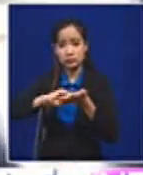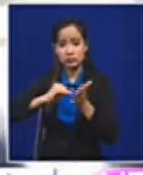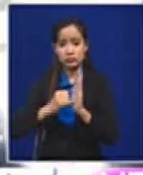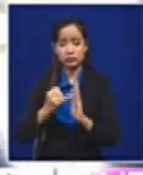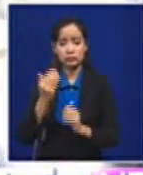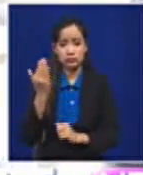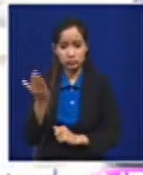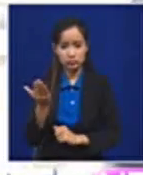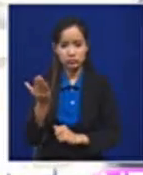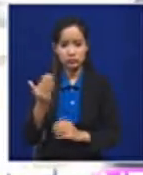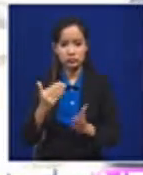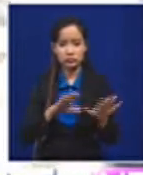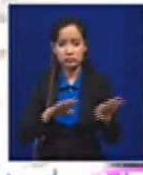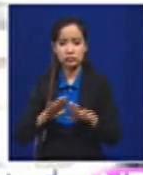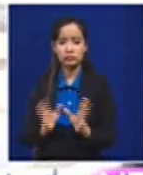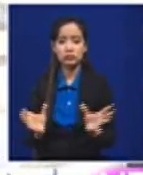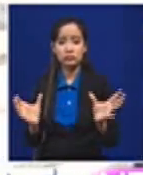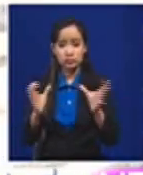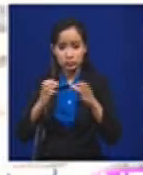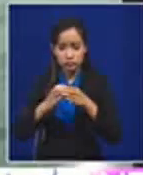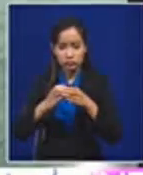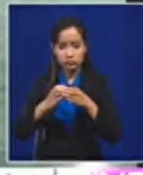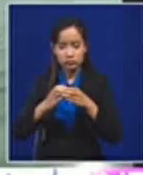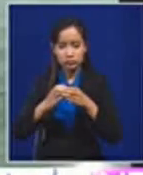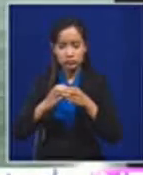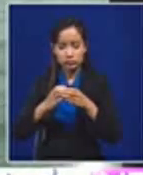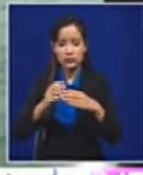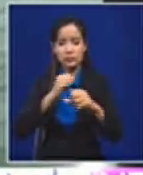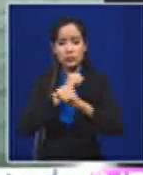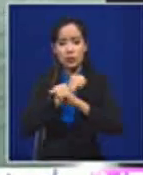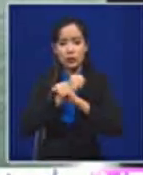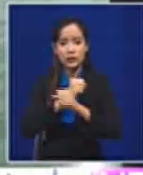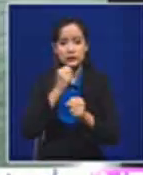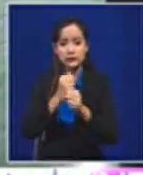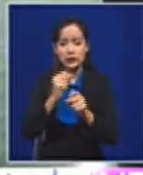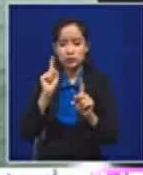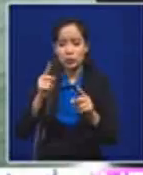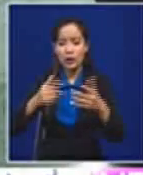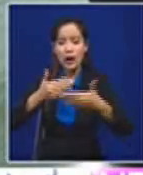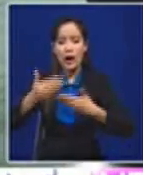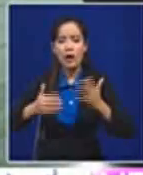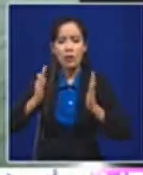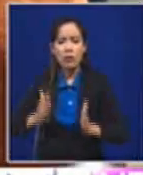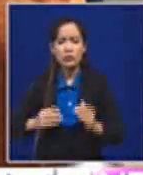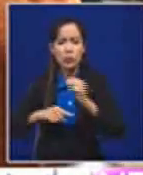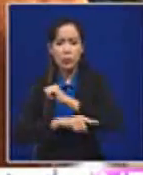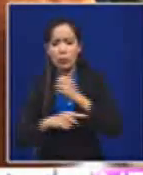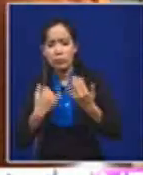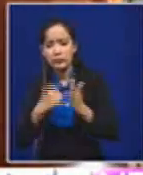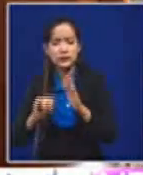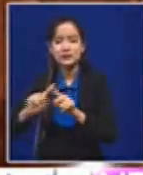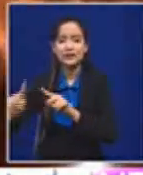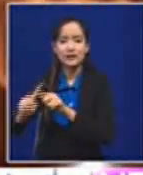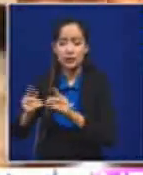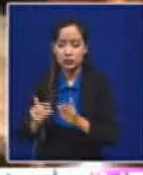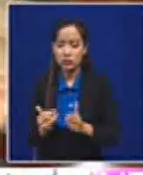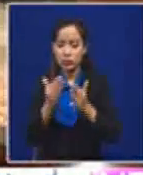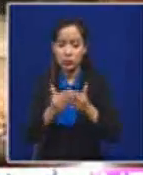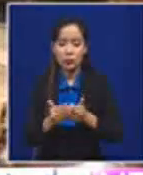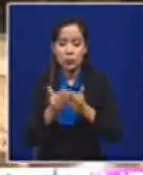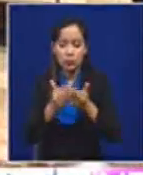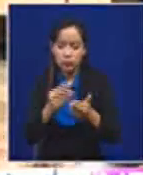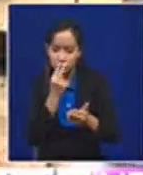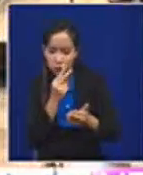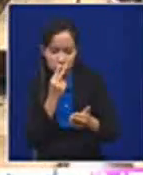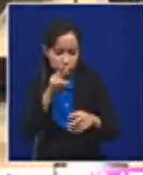วัดพร้อมด้วยคณะอนุกรรมการศูนย์ปฏิบัติการป้องกันและปราบปรามการค้ามนุษย์จังหวัดสมุทรปราการลงเรือตรวจติดตามการปฏิบั